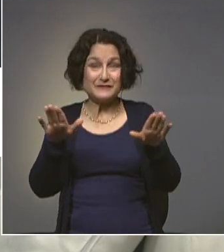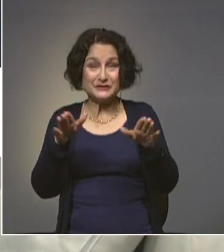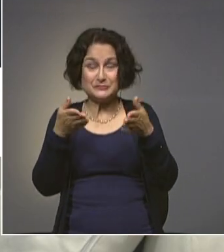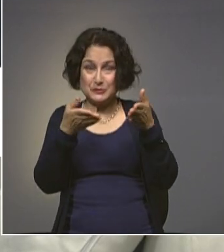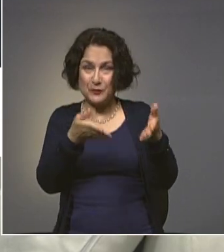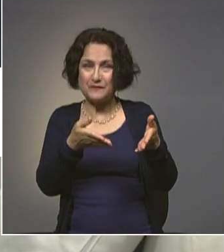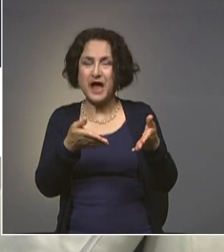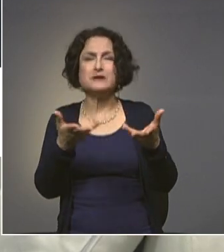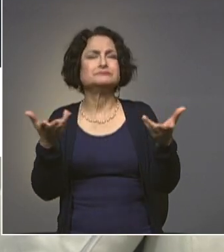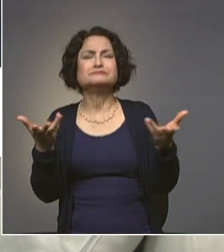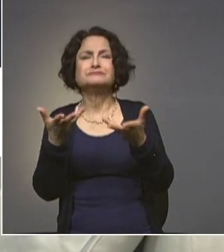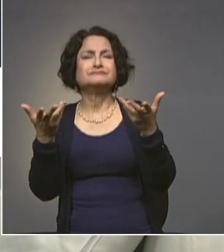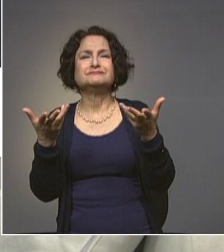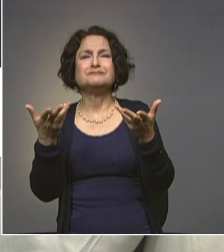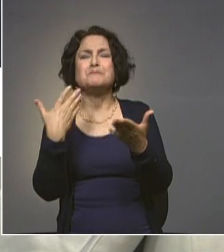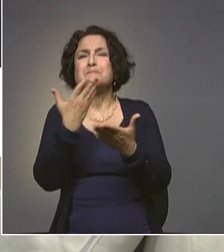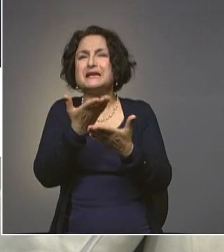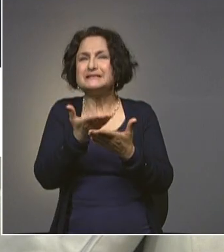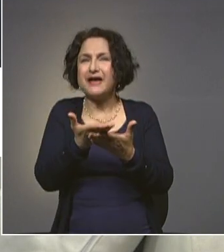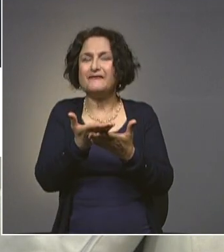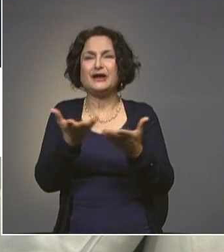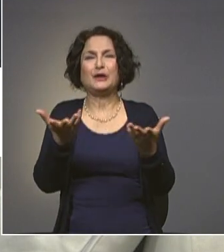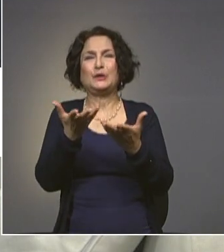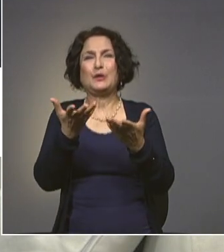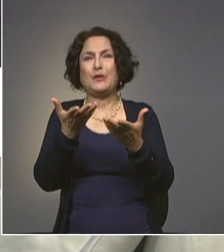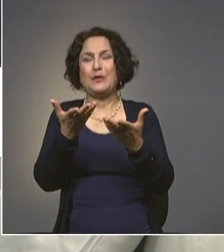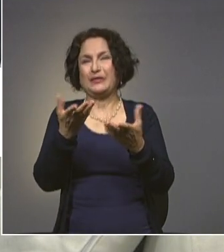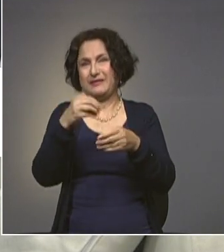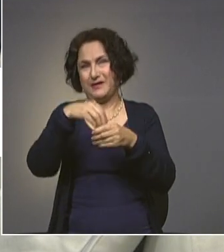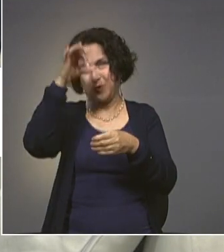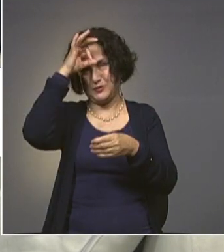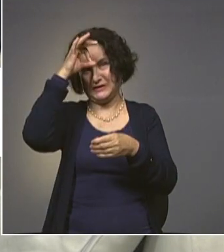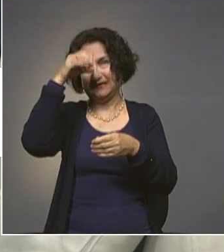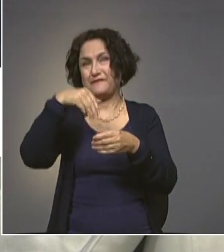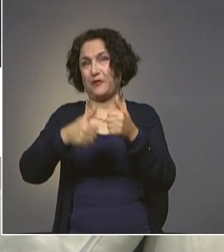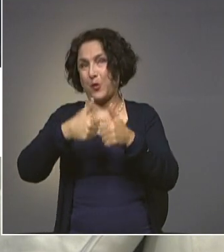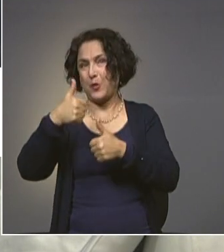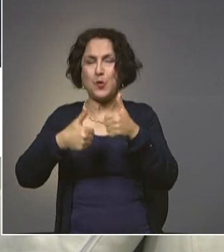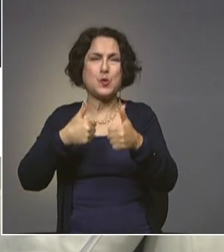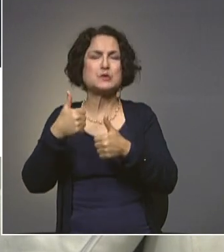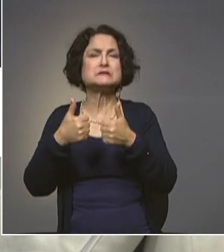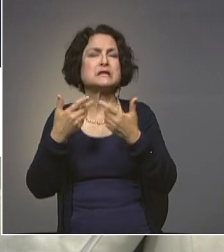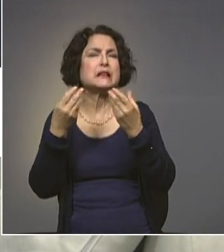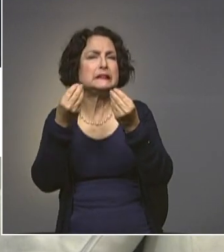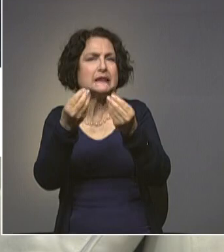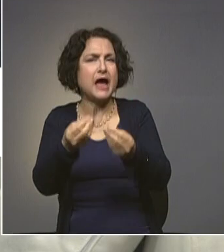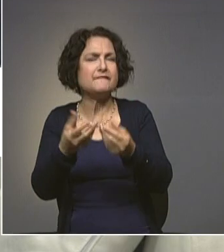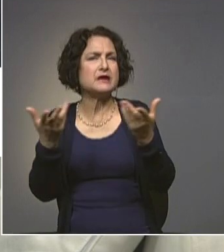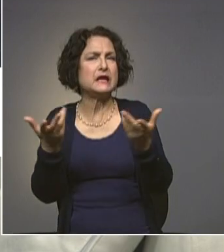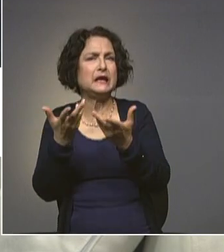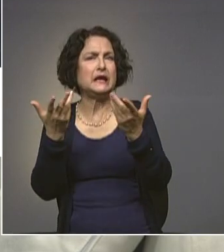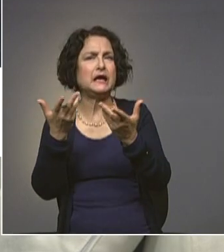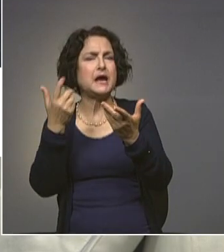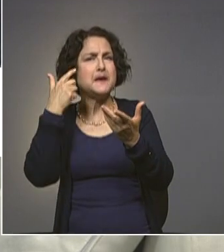Всъщност, представянето на учениците на този конкурс дава ли някакъв сигнал за нивото, качеството на подготовката